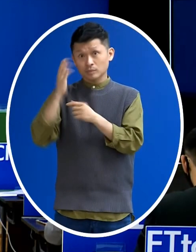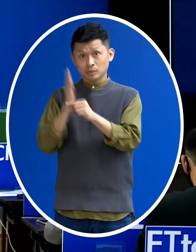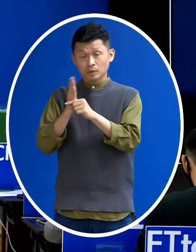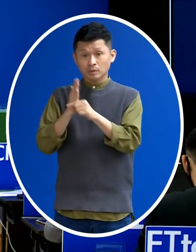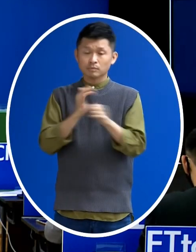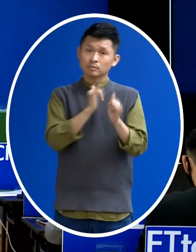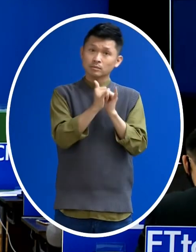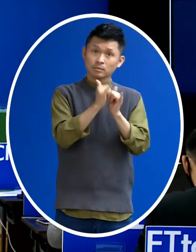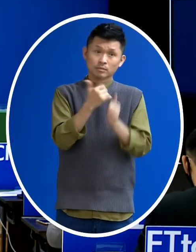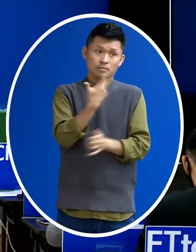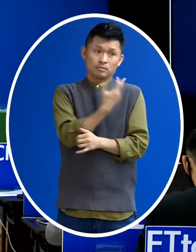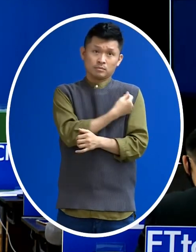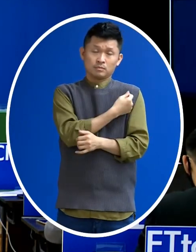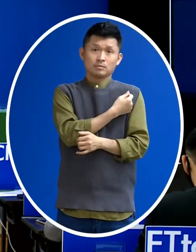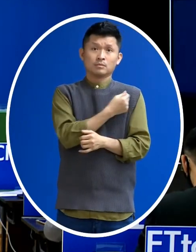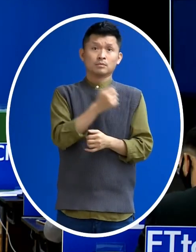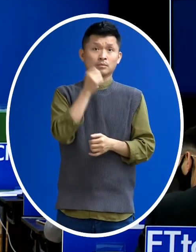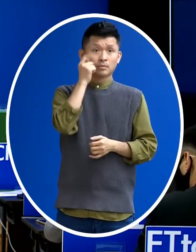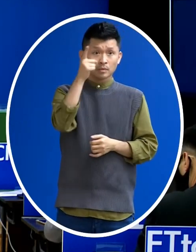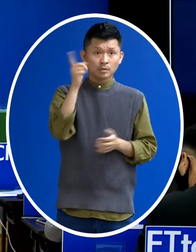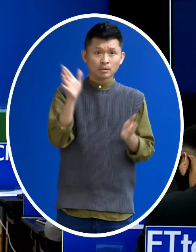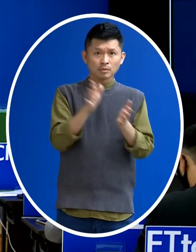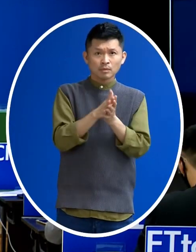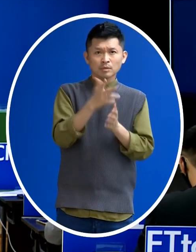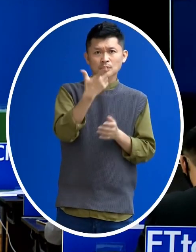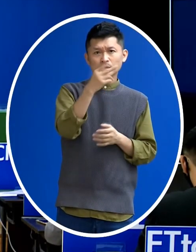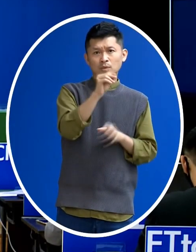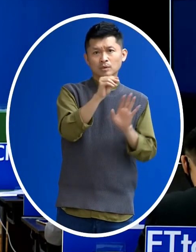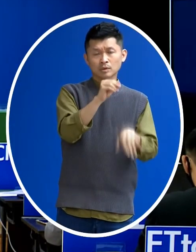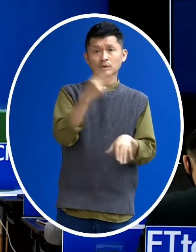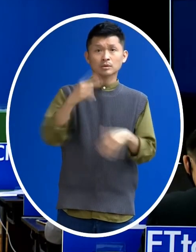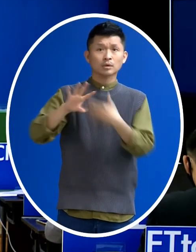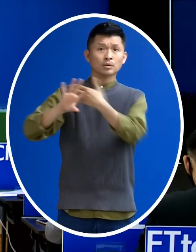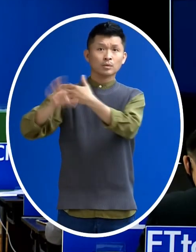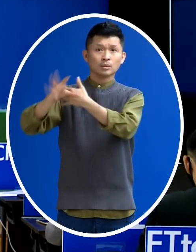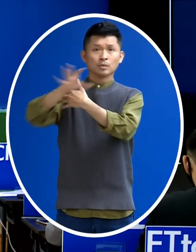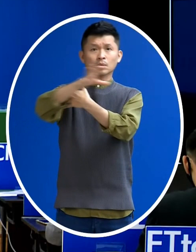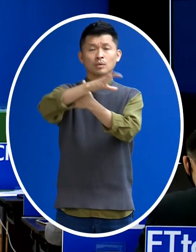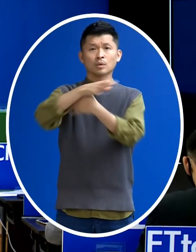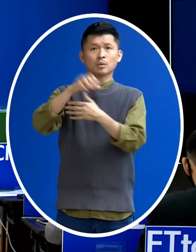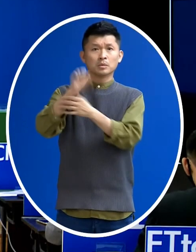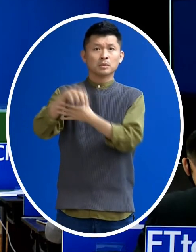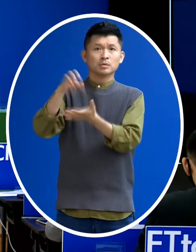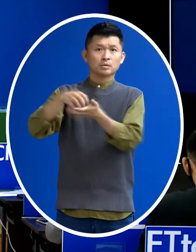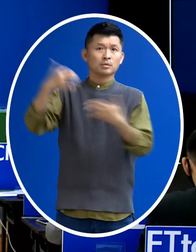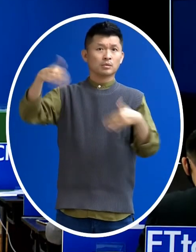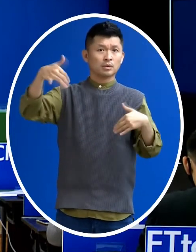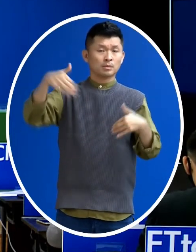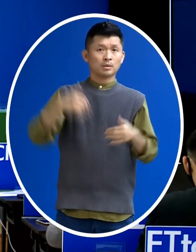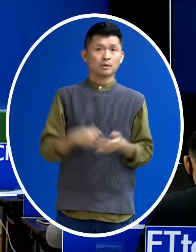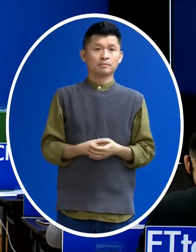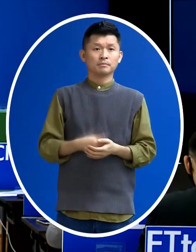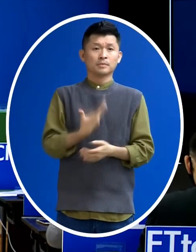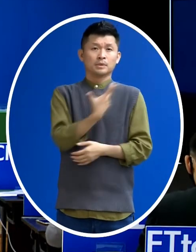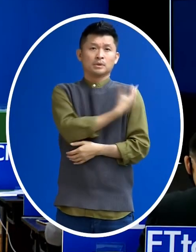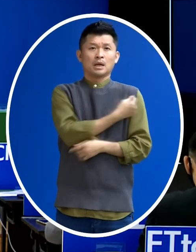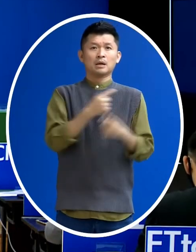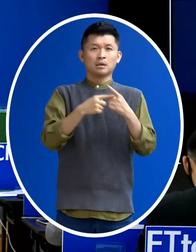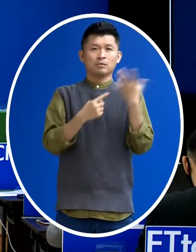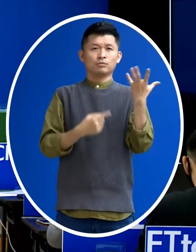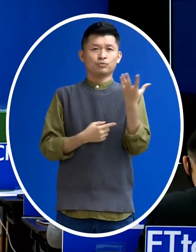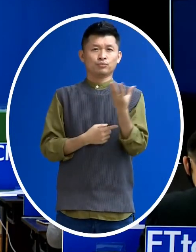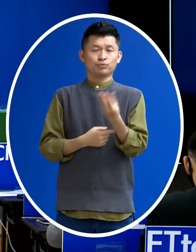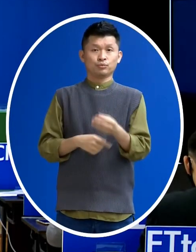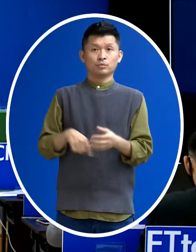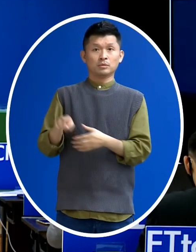说，因为国人一个月施打总量不到7万，那加上有一些国际认证的疑虑，所以就是说以打气已经变差的情